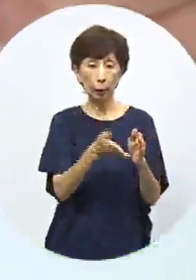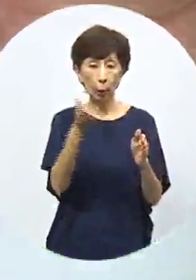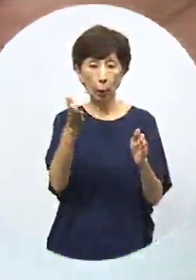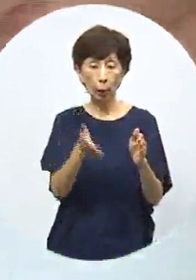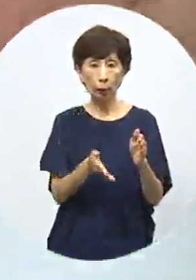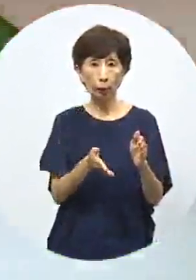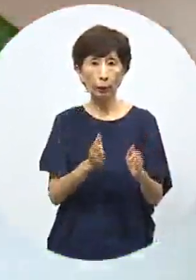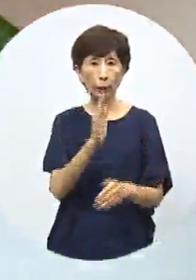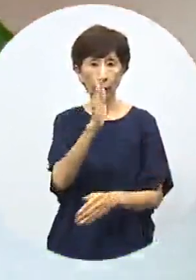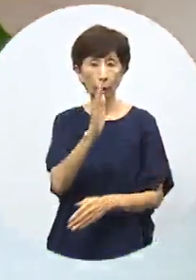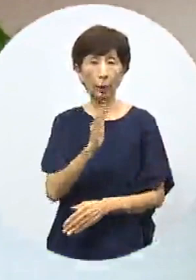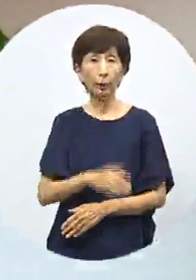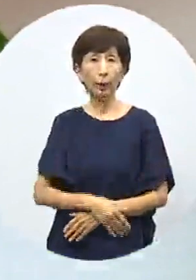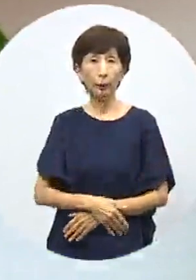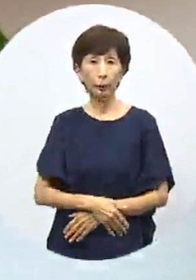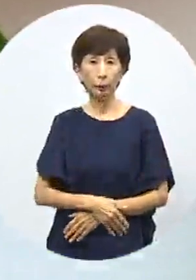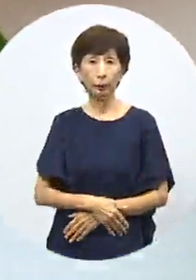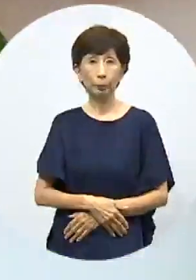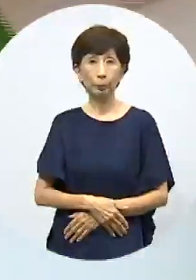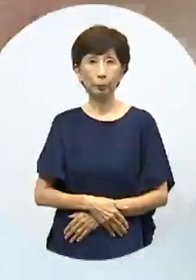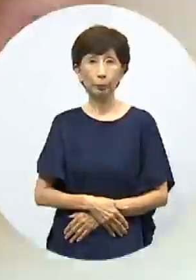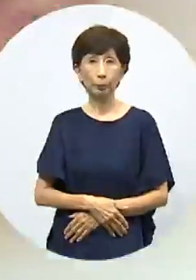ていきます。 はい、